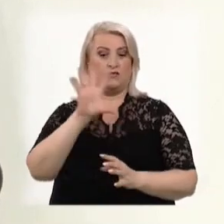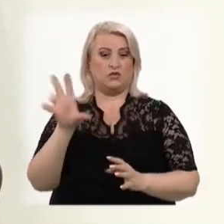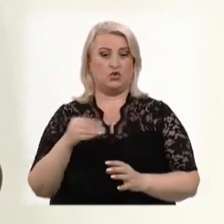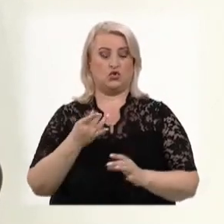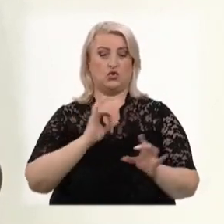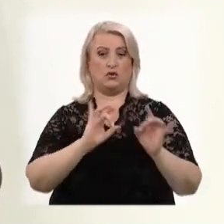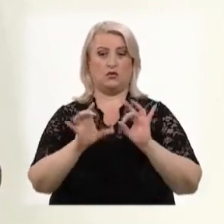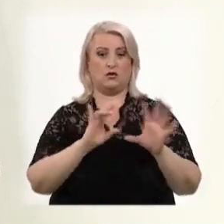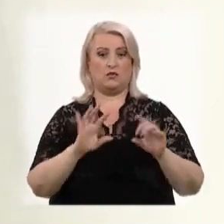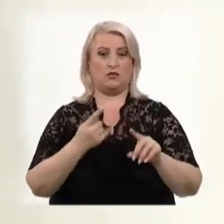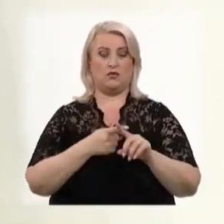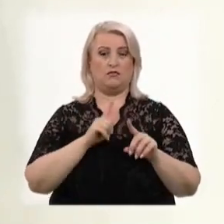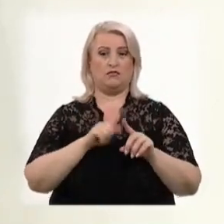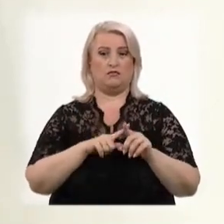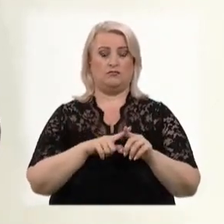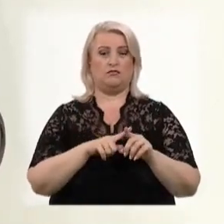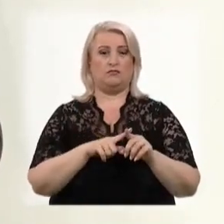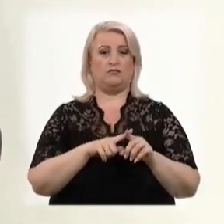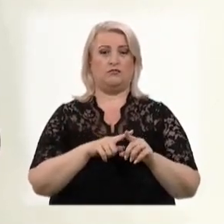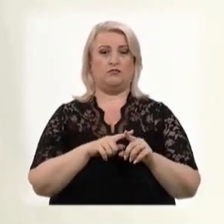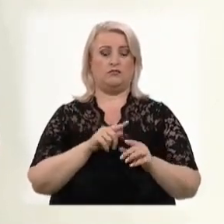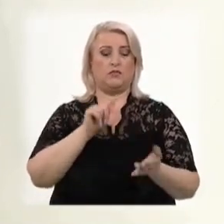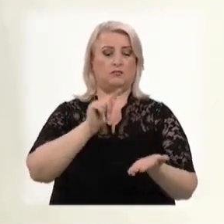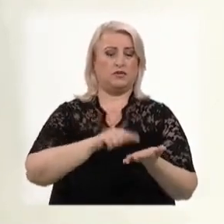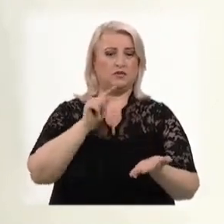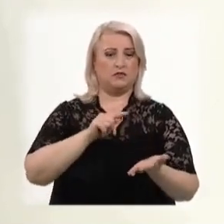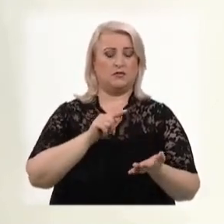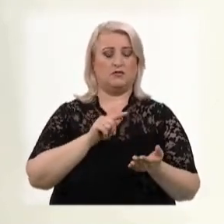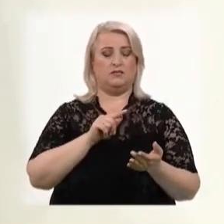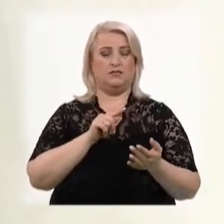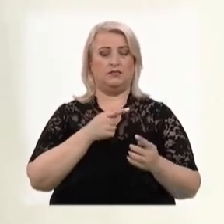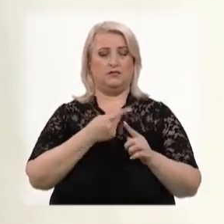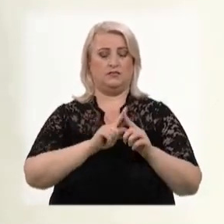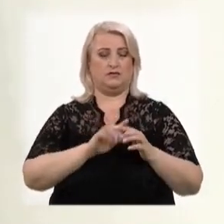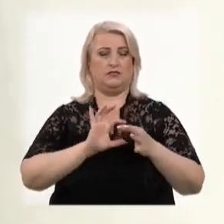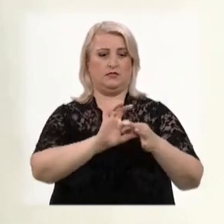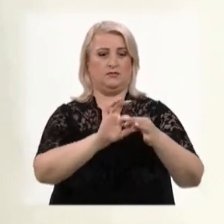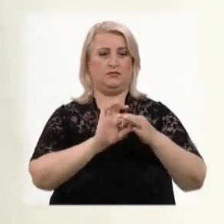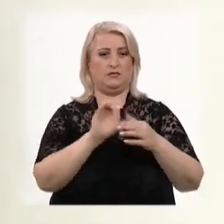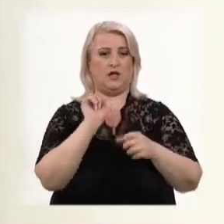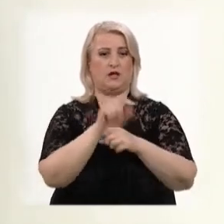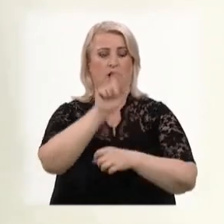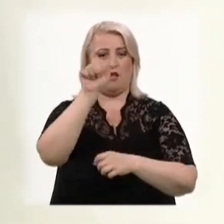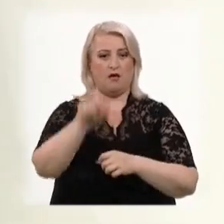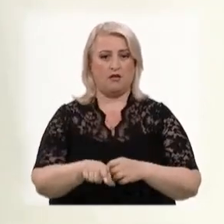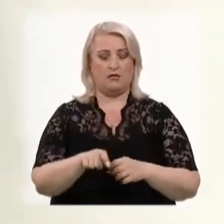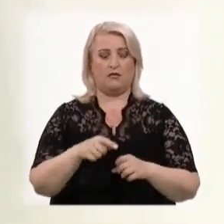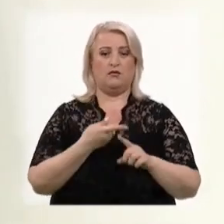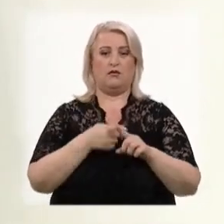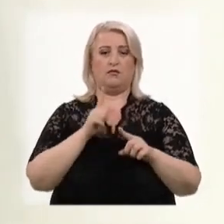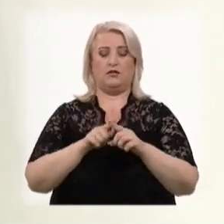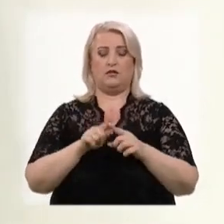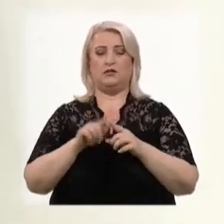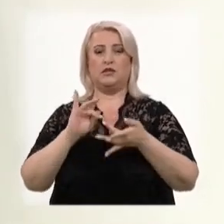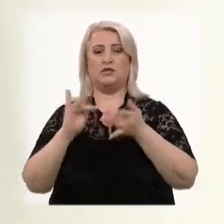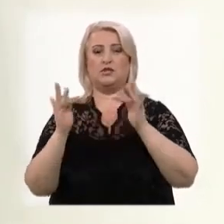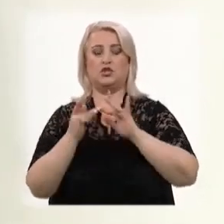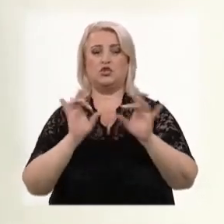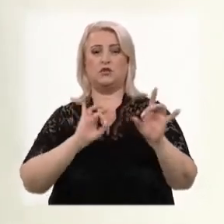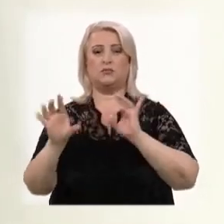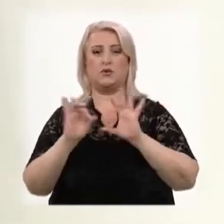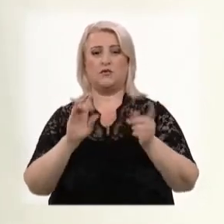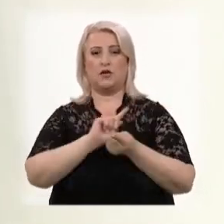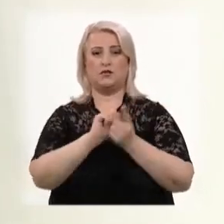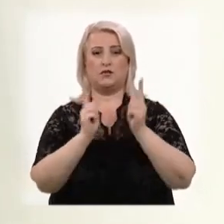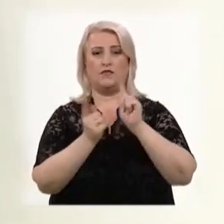cost per the cost per Click cost per client și uite că acest cost per în digital marketing a devenit